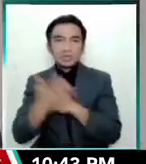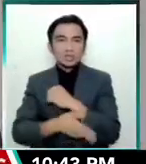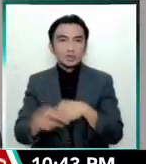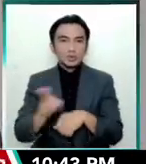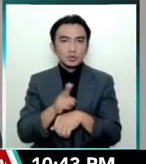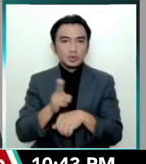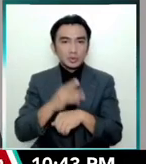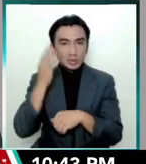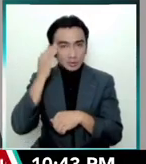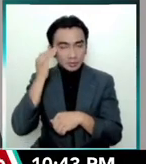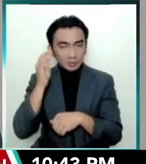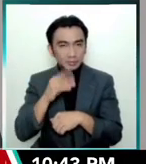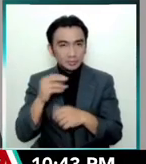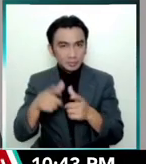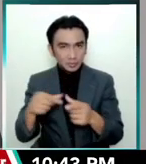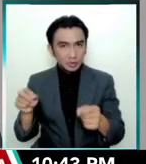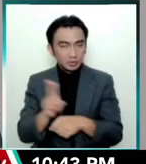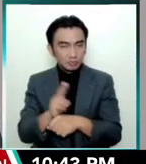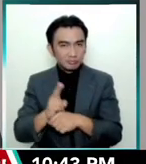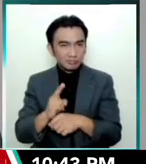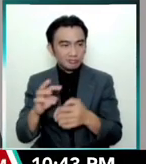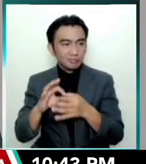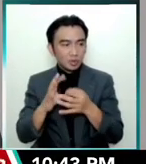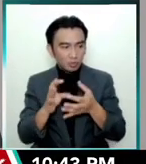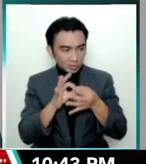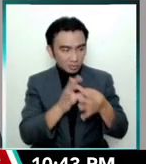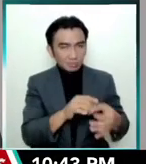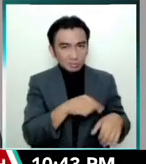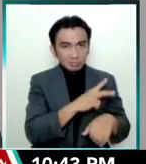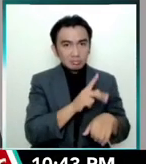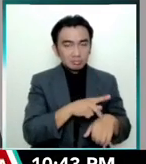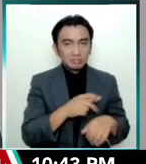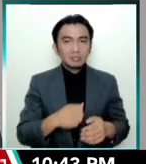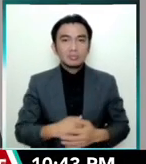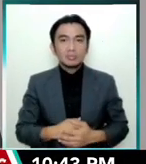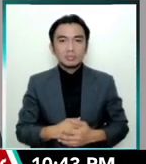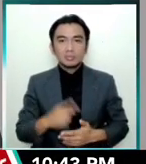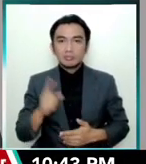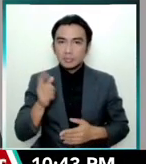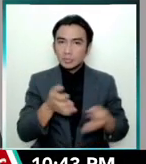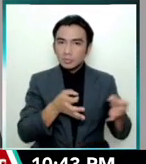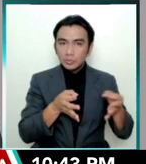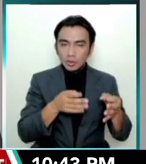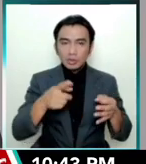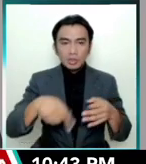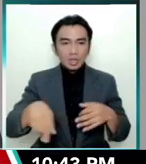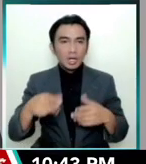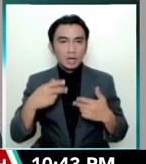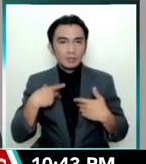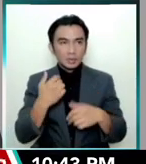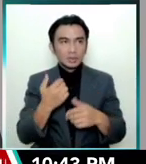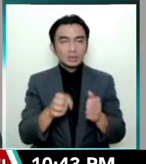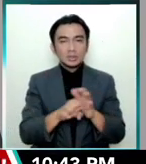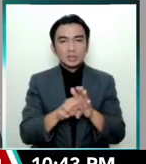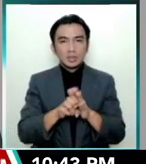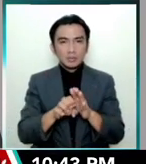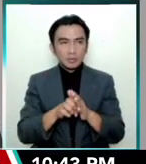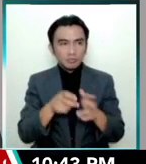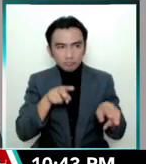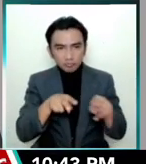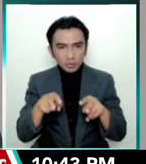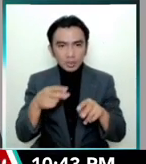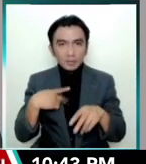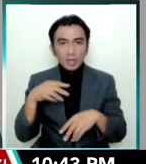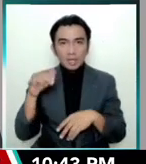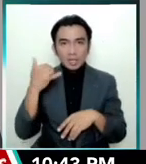ating mga instructions sa ating mga enforcers, kahit nag-yellow or inabot ng red sa gitna, kung